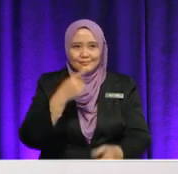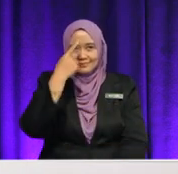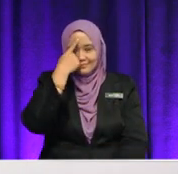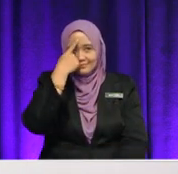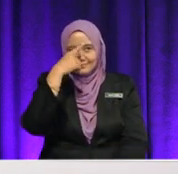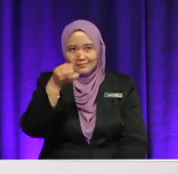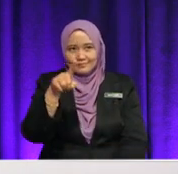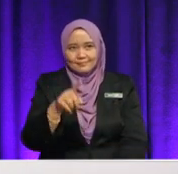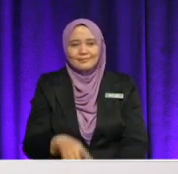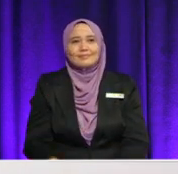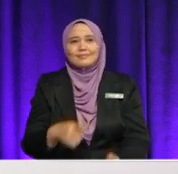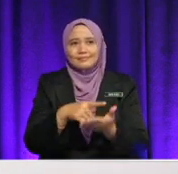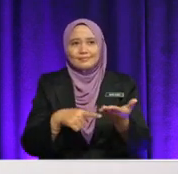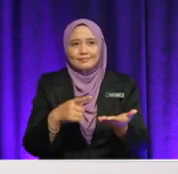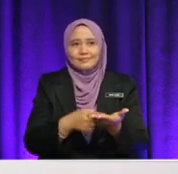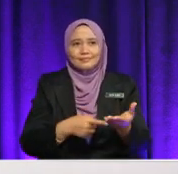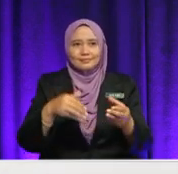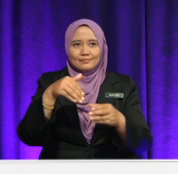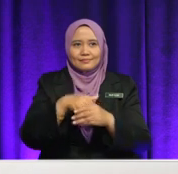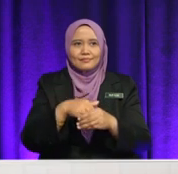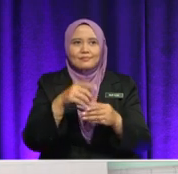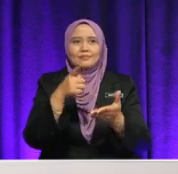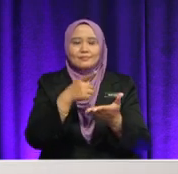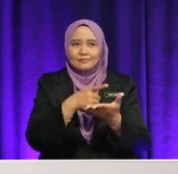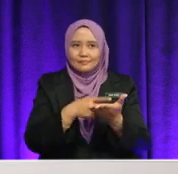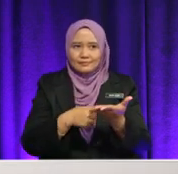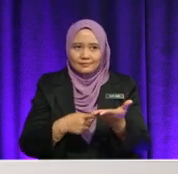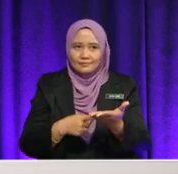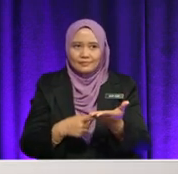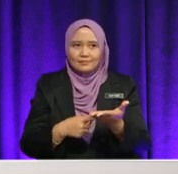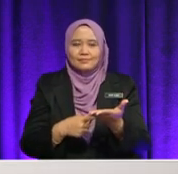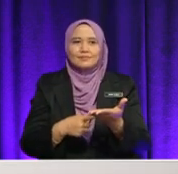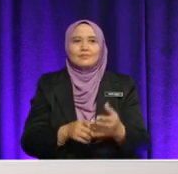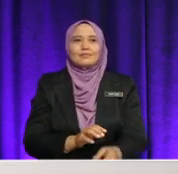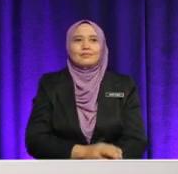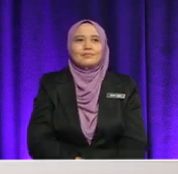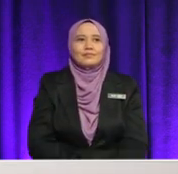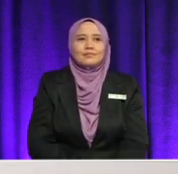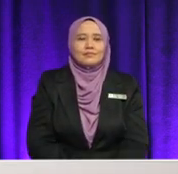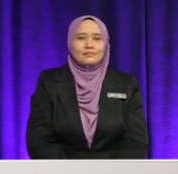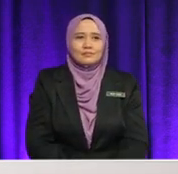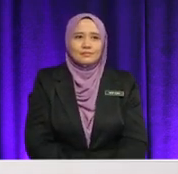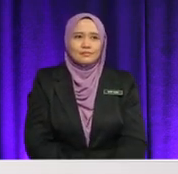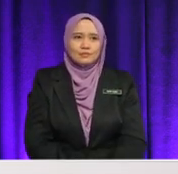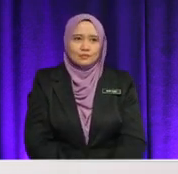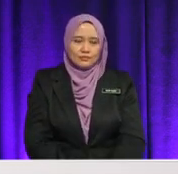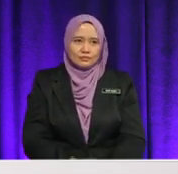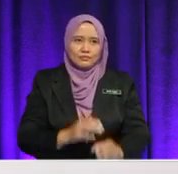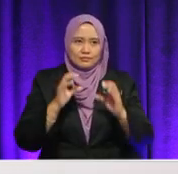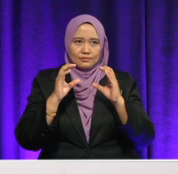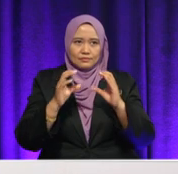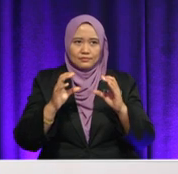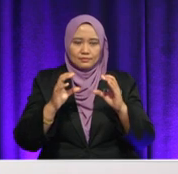pertama majelis persatuan Anda bakal pengundi kriteria utama